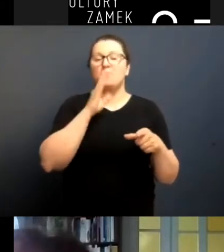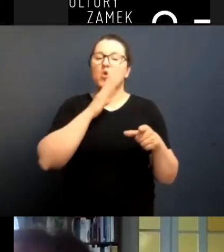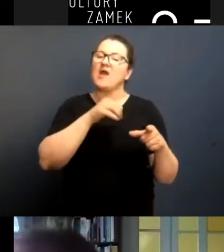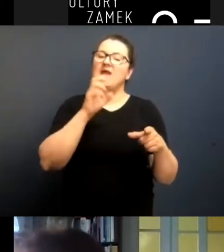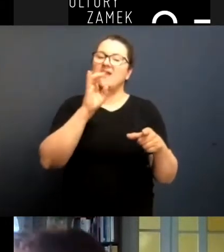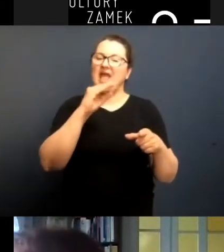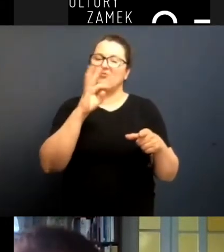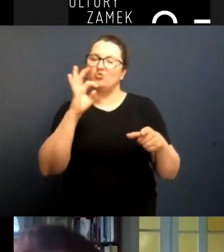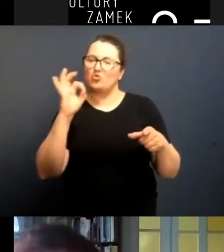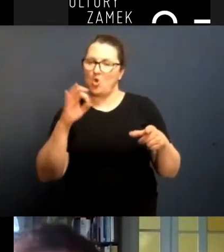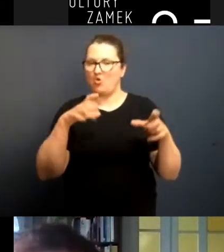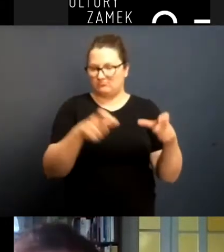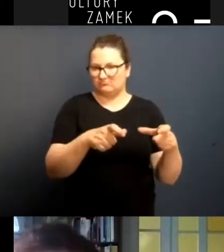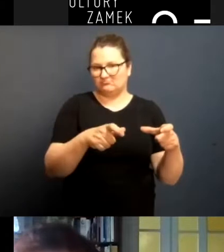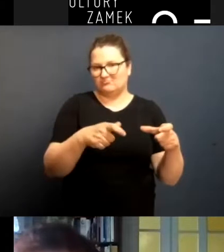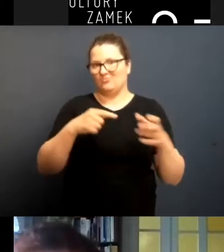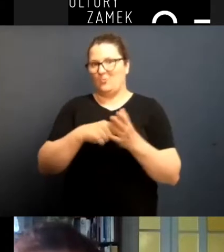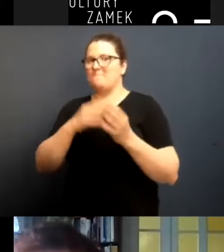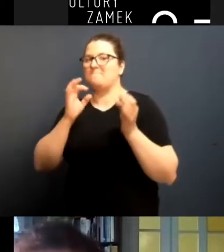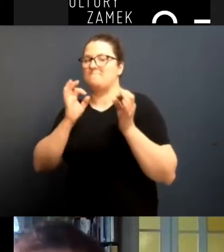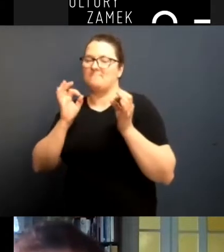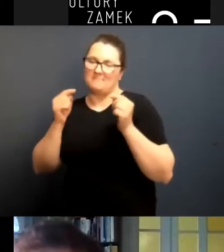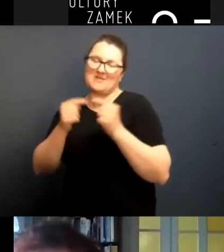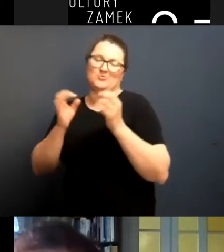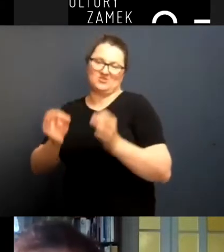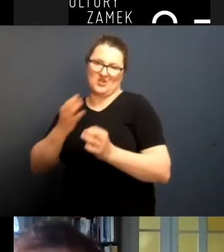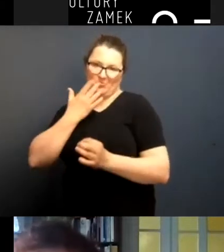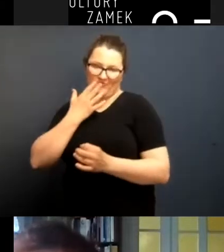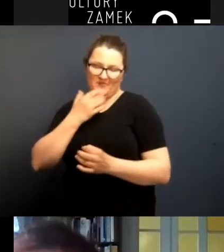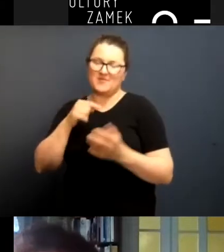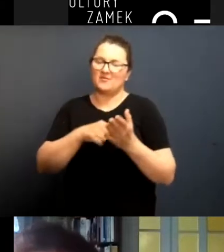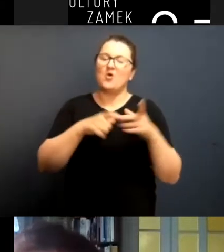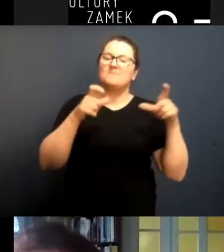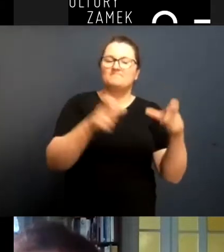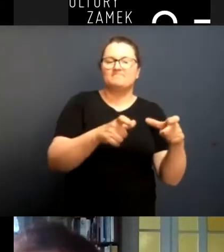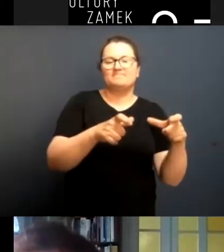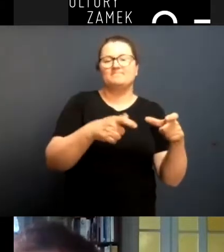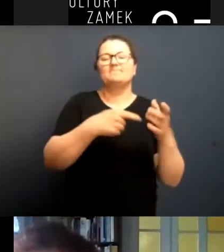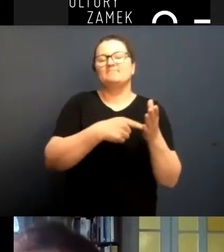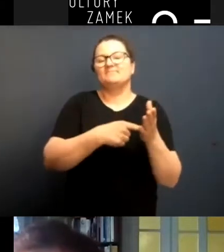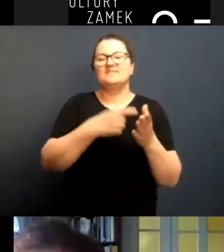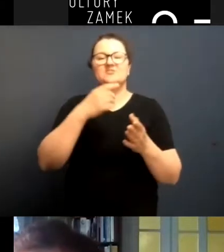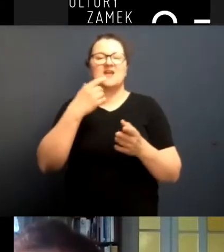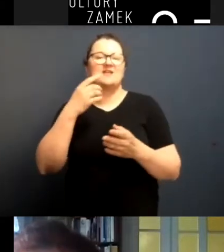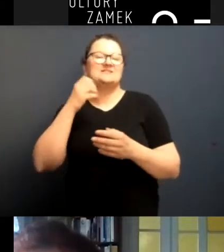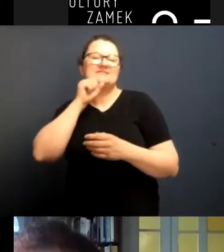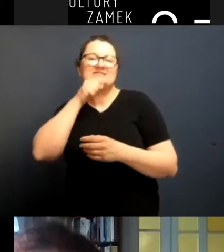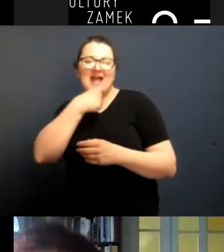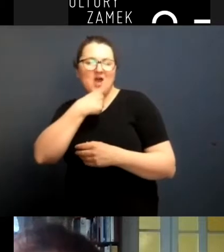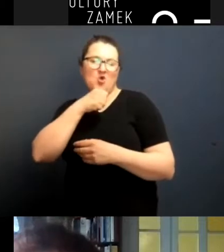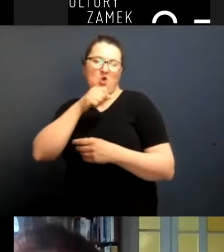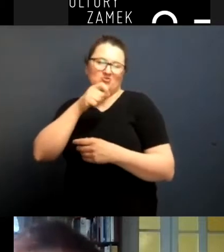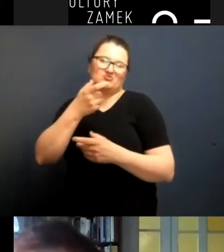Amerykanie właściwie nazywają to, o czym dzisiaj mówimy, opiera się właśnie na tym micie aseksualnej